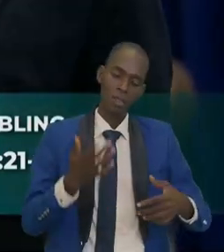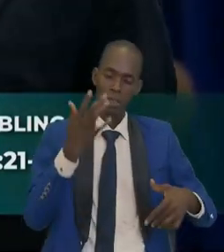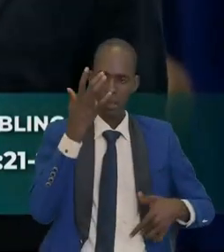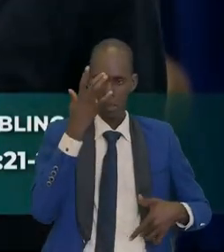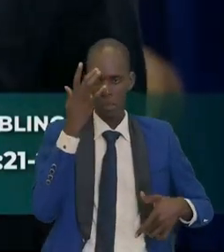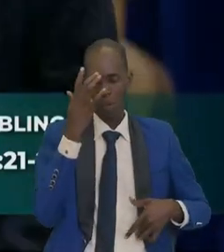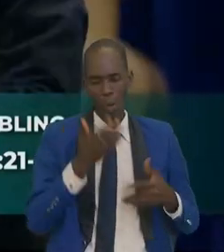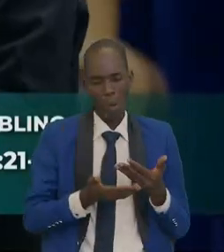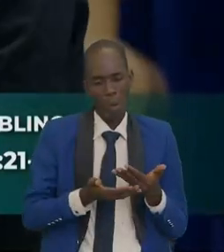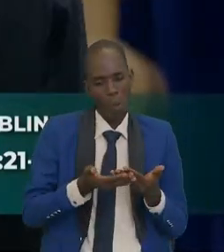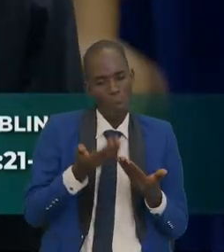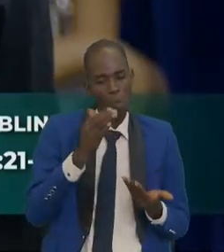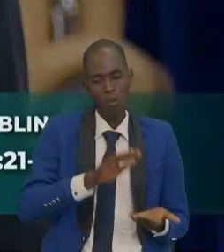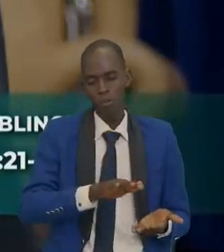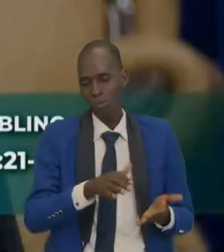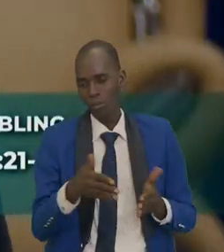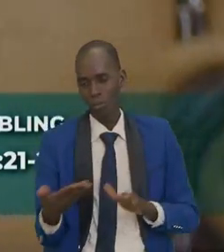sur le point de mourir.